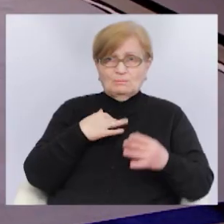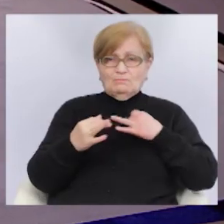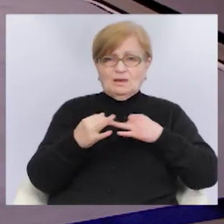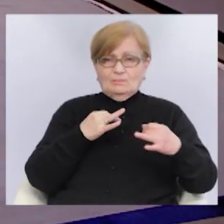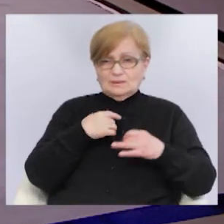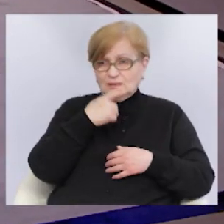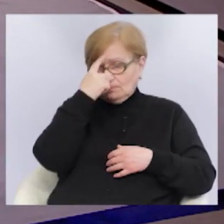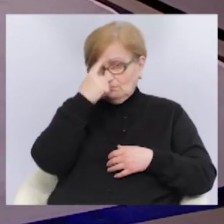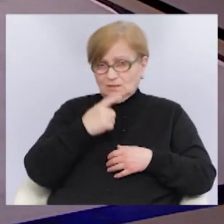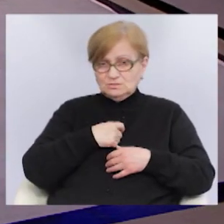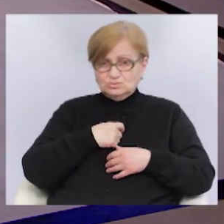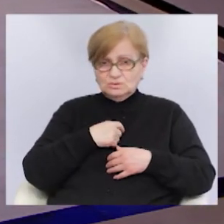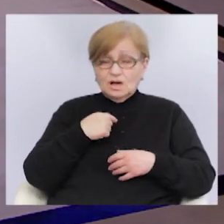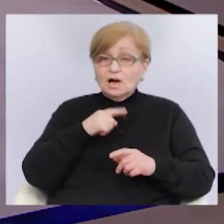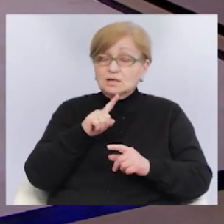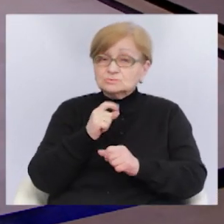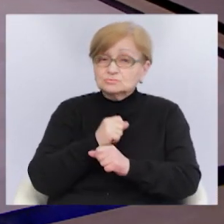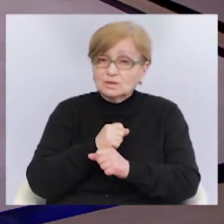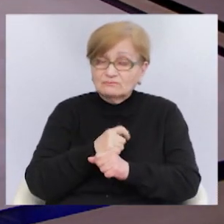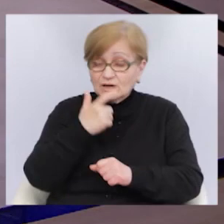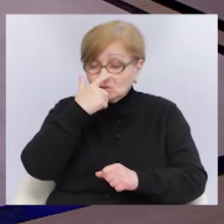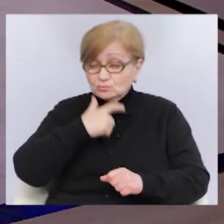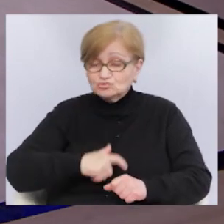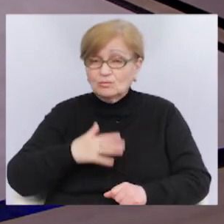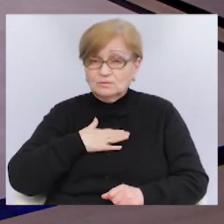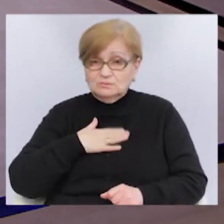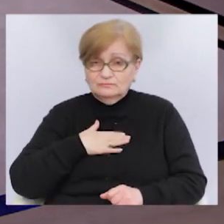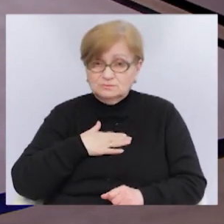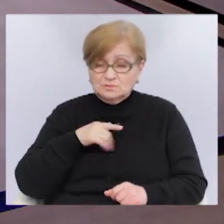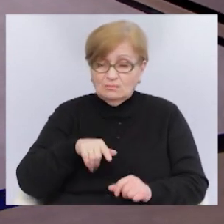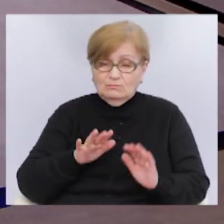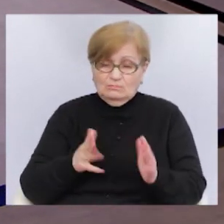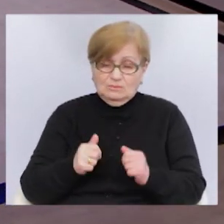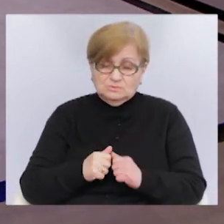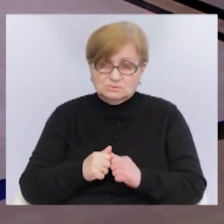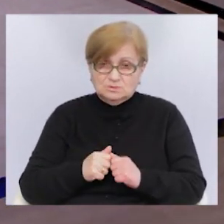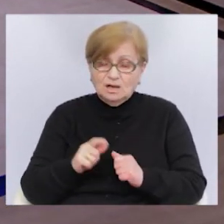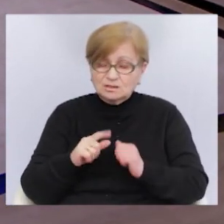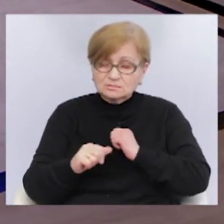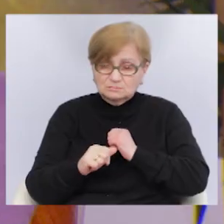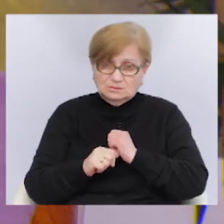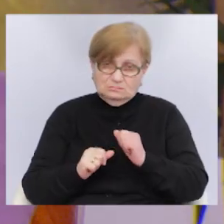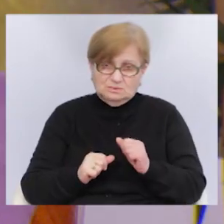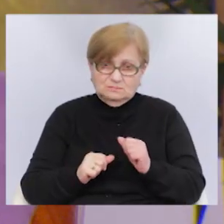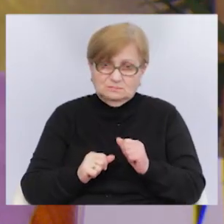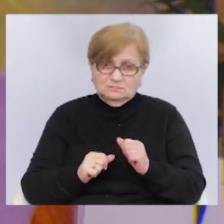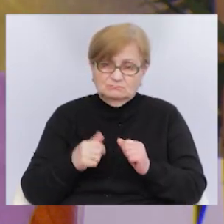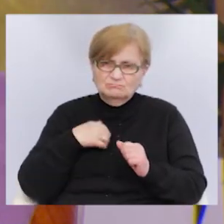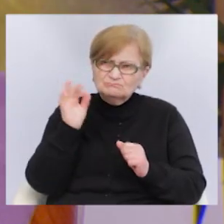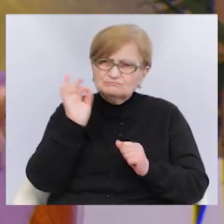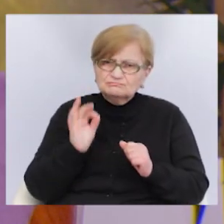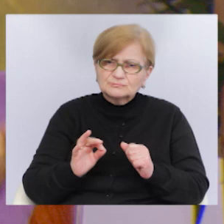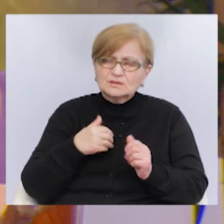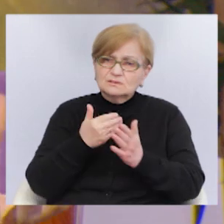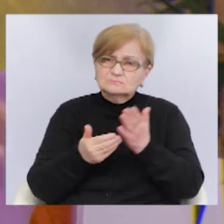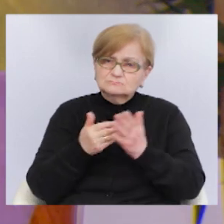რომ რაღაც უნდა გავაკეთო ჩემი თავისთვის ეხლა. ამ მომენტში, რა მომეხმარება. Იმიტომ რომ ხშირად რჩევებს,